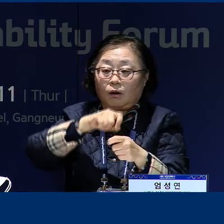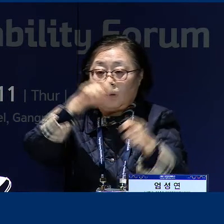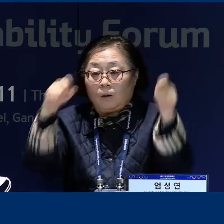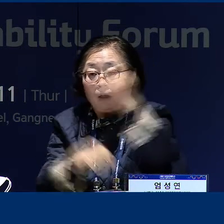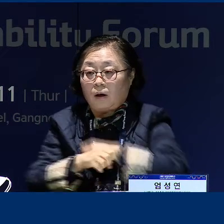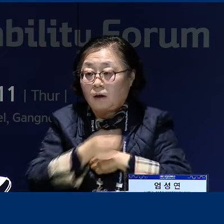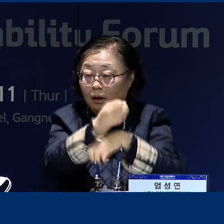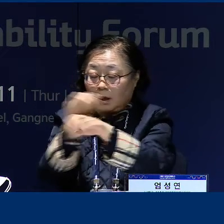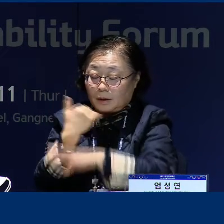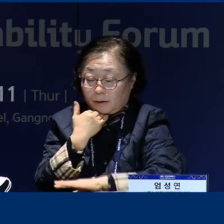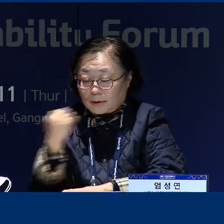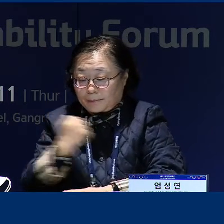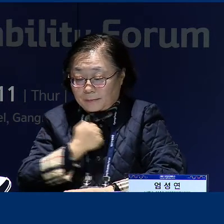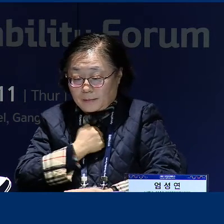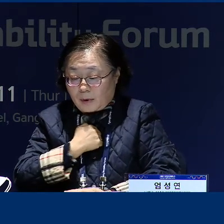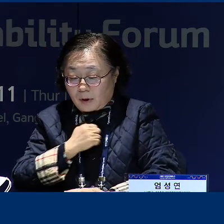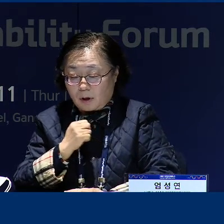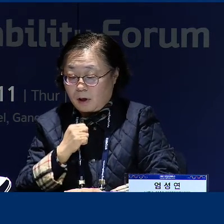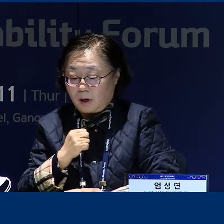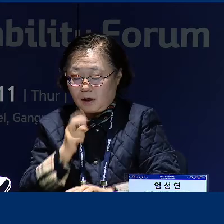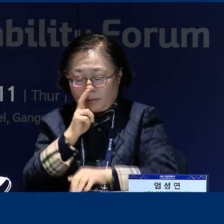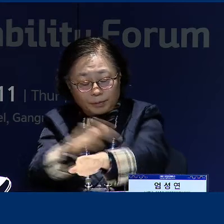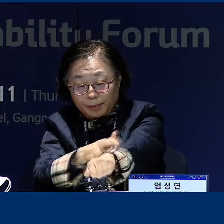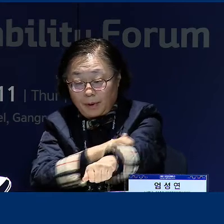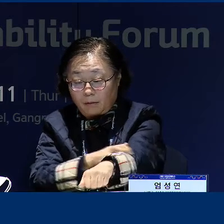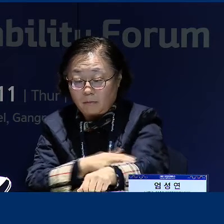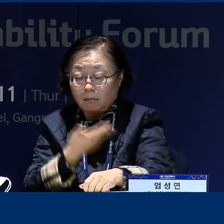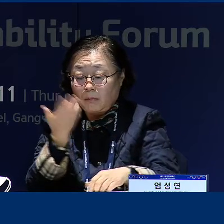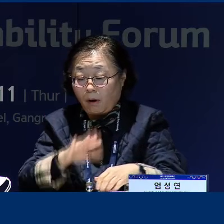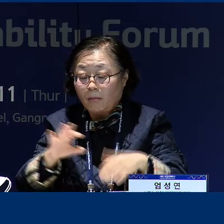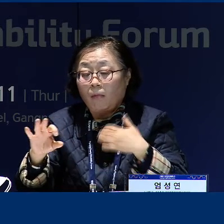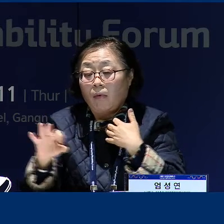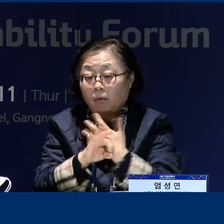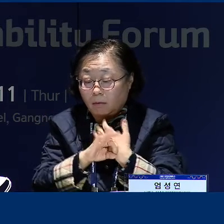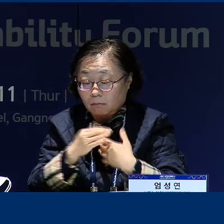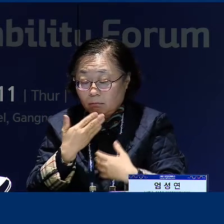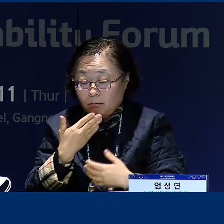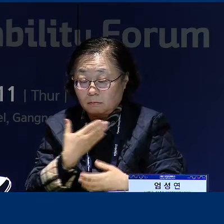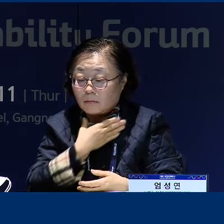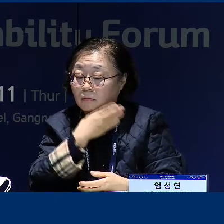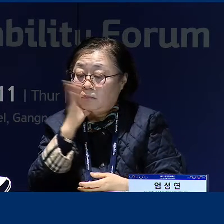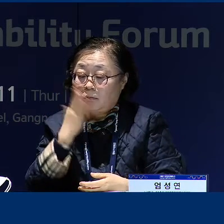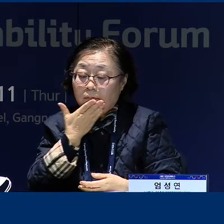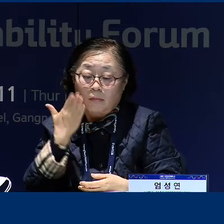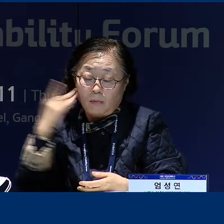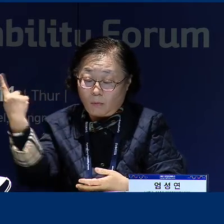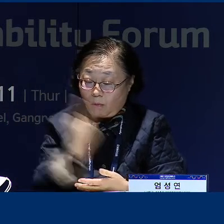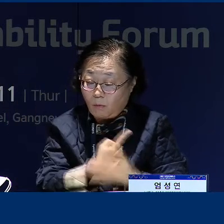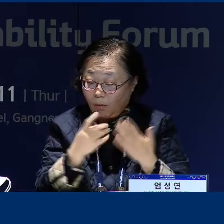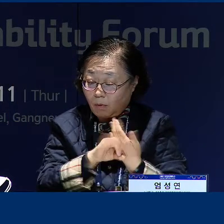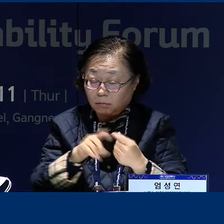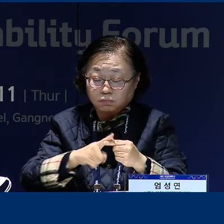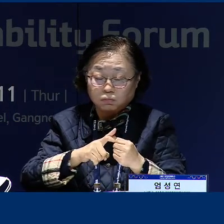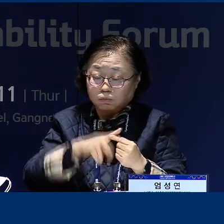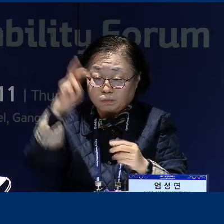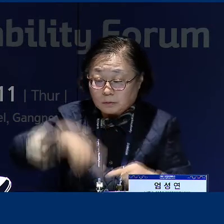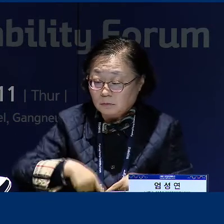의료진과 이야기한 후 다시 제게 영상 통화로 전달하는 불편한 과정을 겪어야